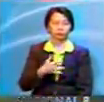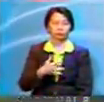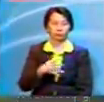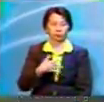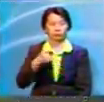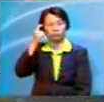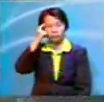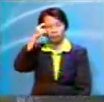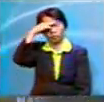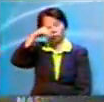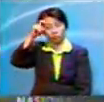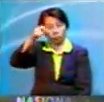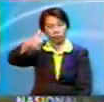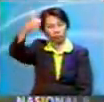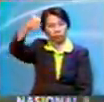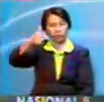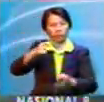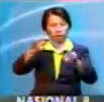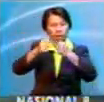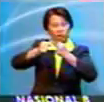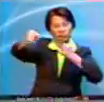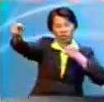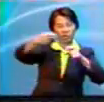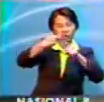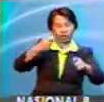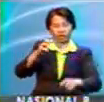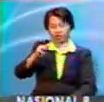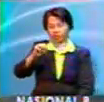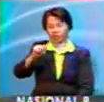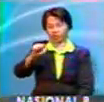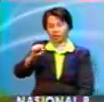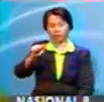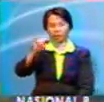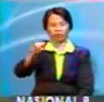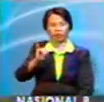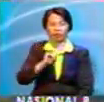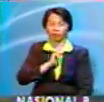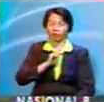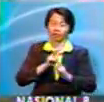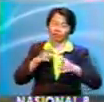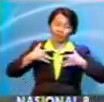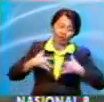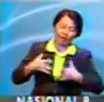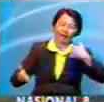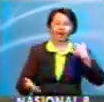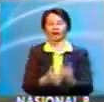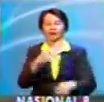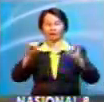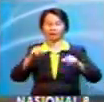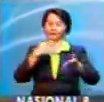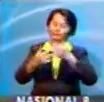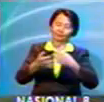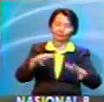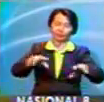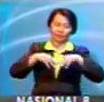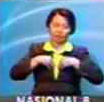Perasaan ingat Johor mesti menangnya, datang jauh daripada Masai. Saya rasa sangat kecewa lah, tapi macam mana pun terpaksa terima hakikat